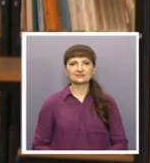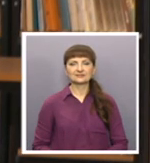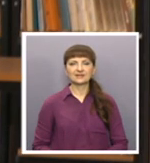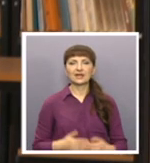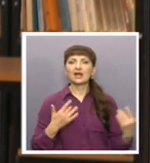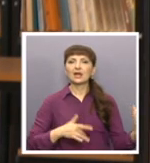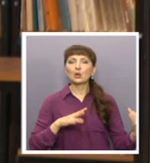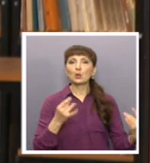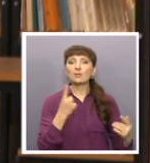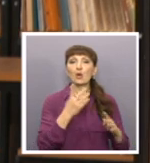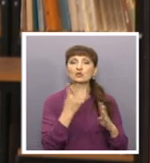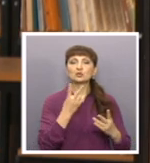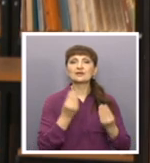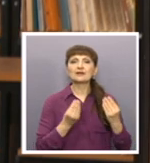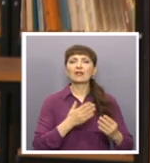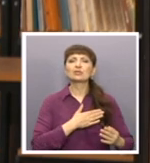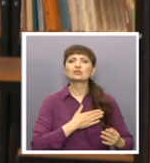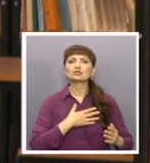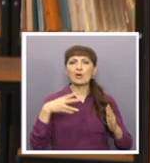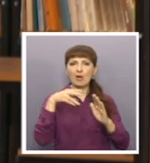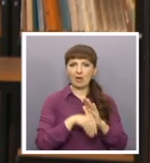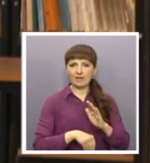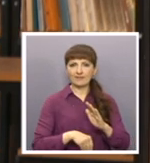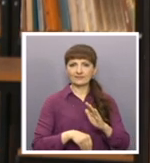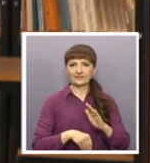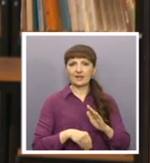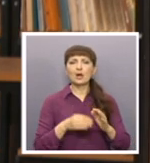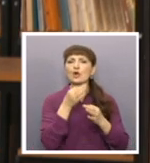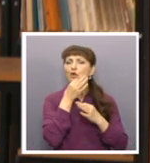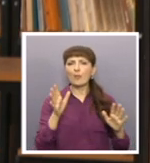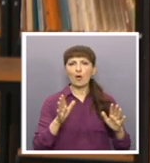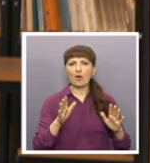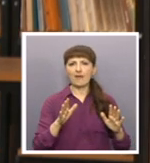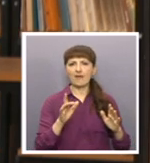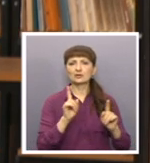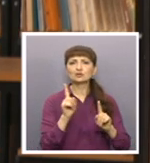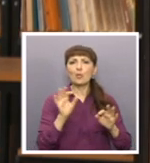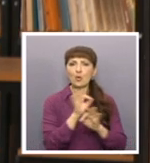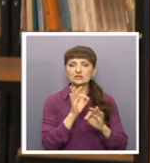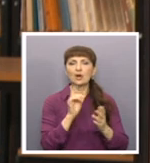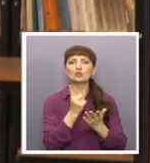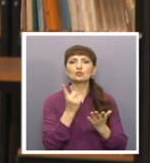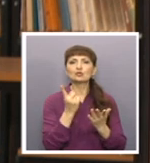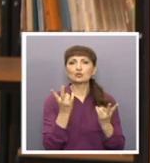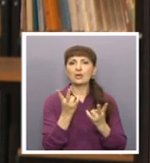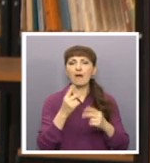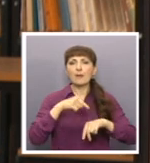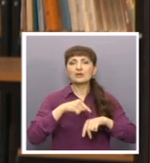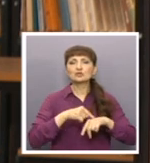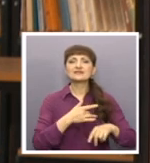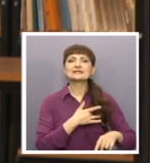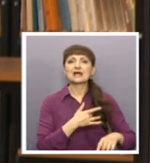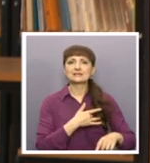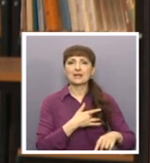Кюи в первую очередь надо играть с душой. Какое бы это ни было произведение, его надо почувствовать сердцем. Только такое исполнение